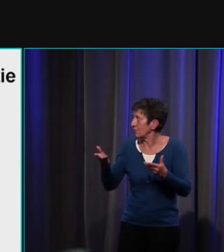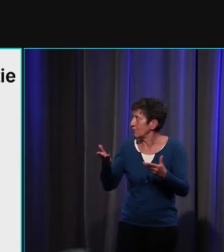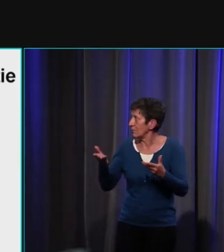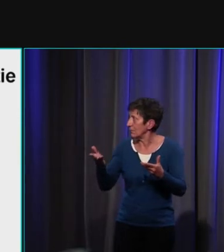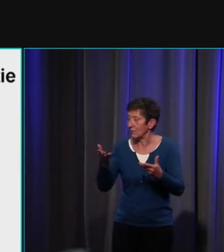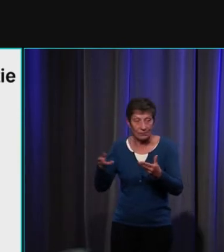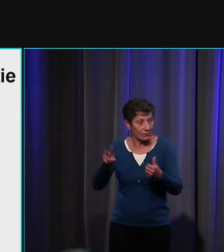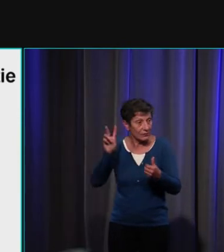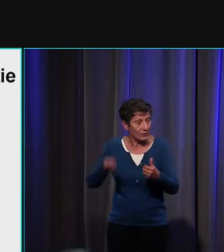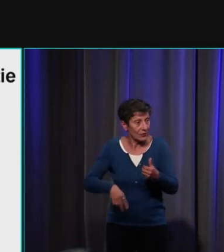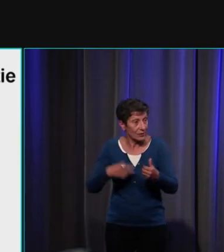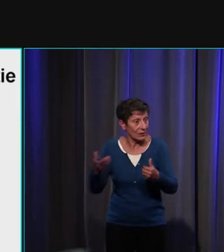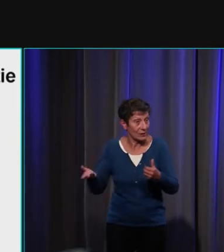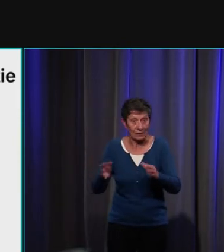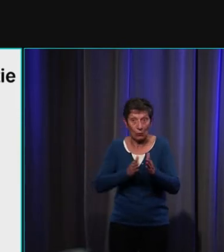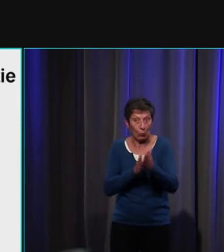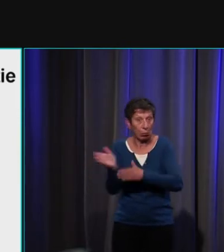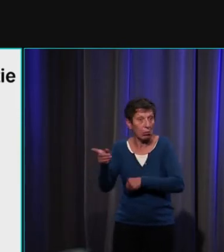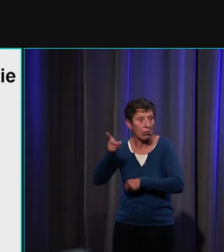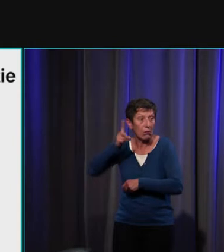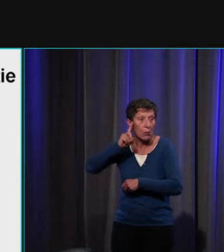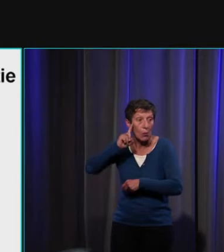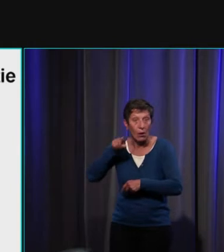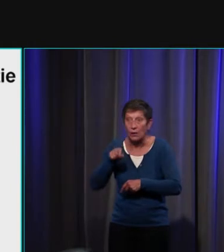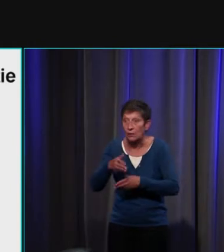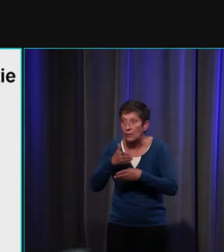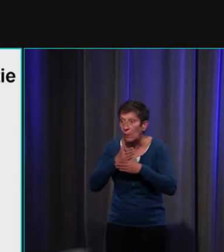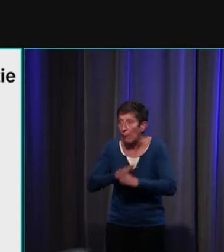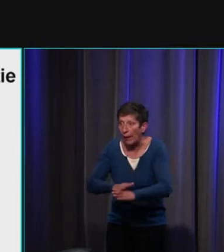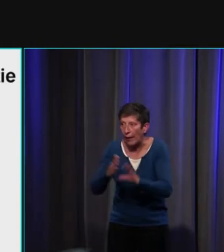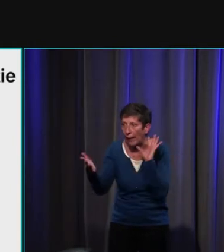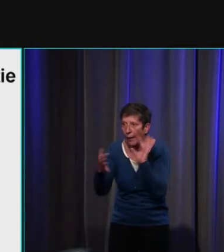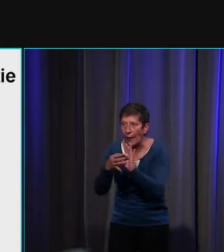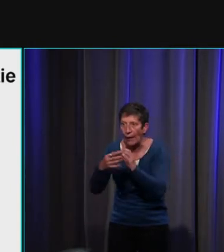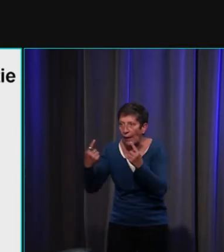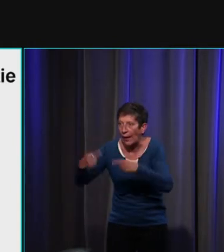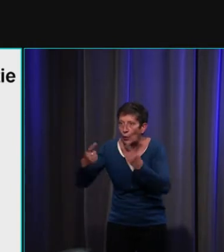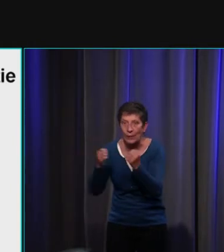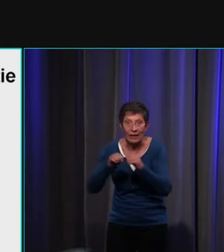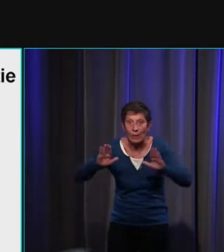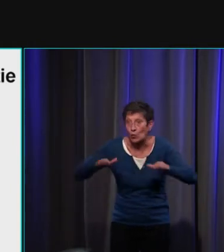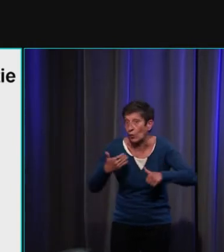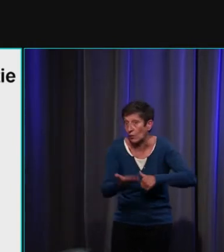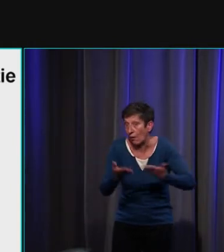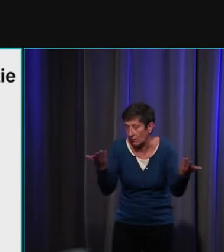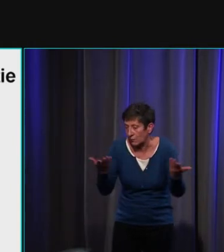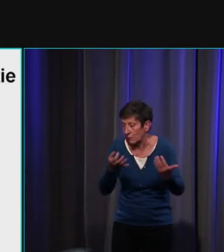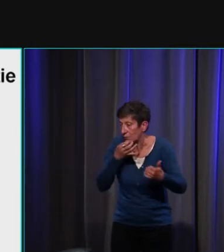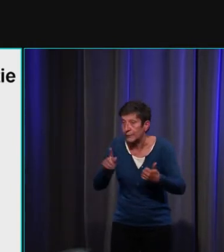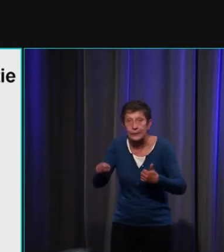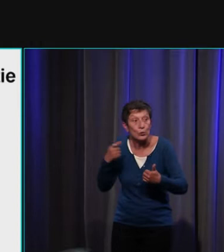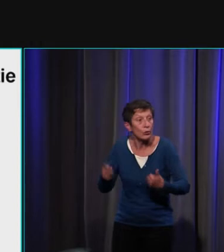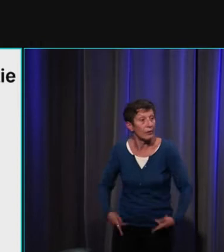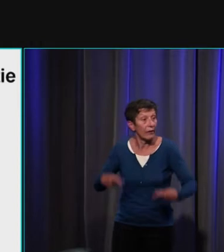pompes voilà parce que ils sont prêts à pactiser avec l'ennemi avec le musulman bien sûr ils vivent avec les musulmans